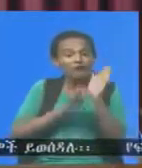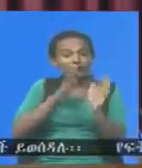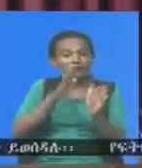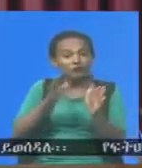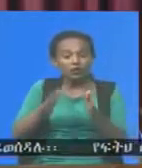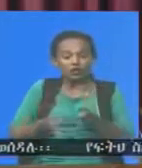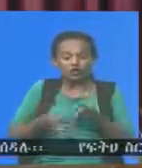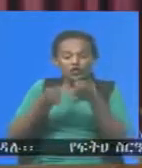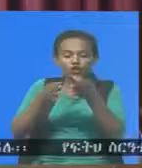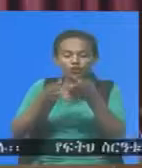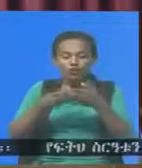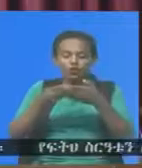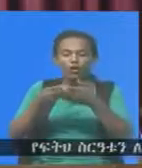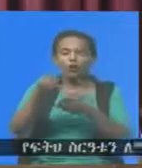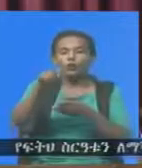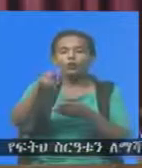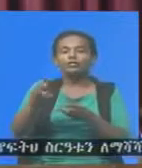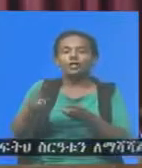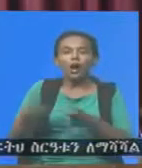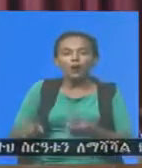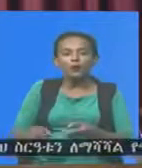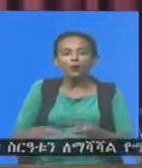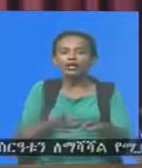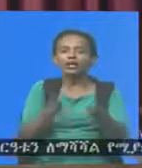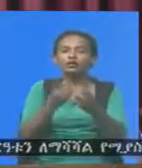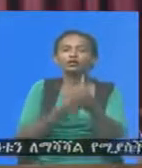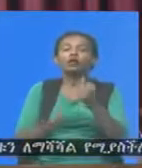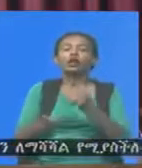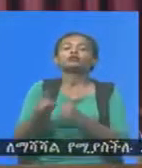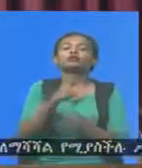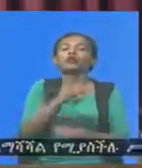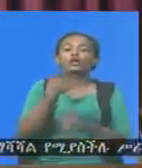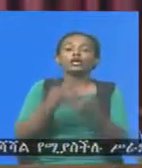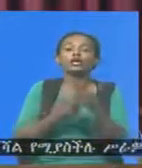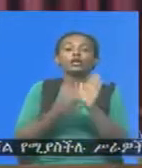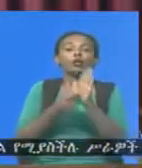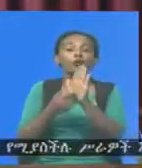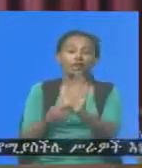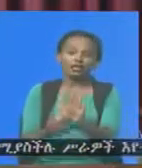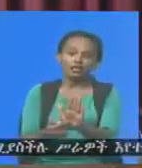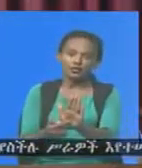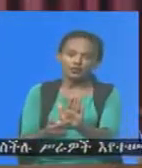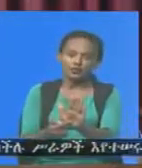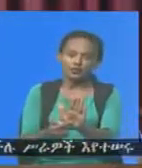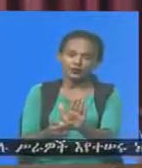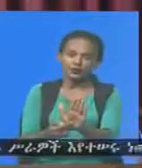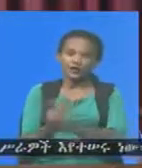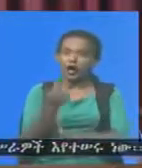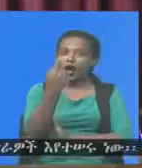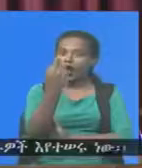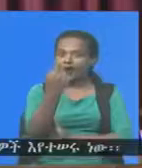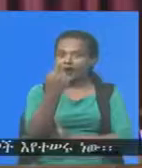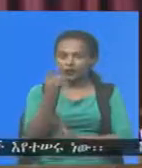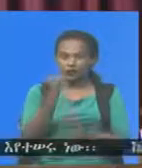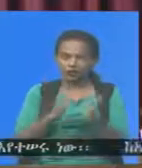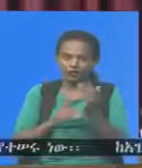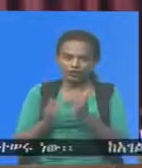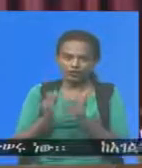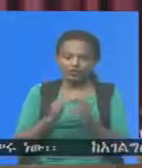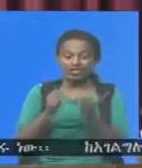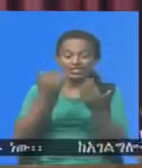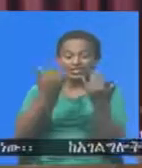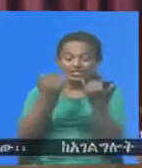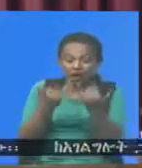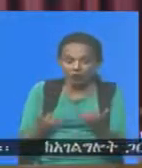የሚመራው በዛ መንገድ ብቻ ስለሆነ ይሄን ለማሳየት አንደኛው ችግር